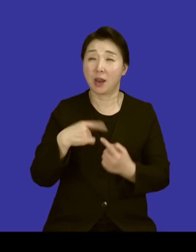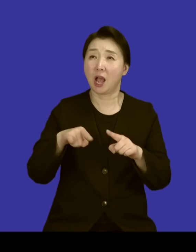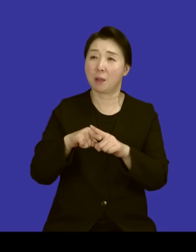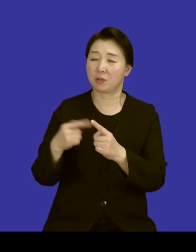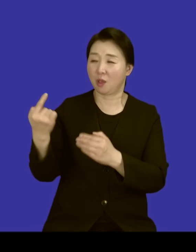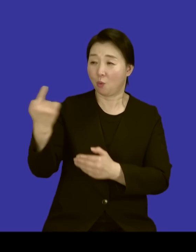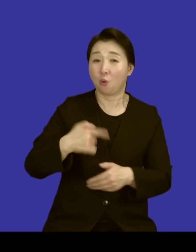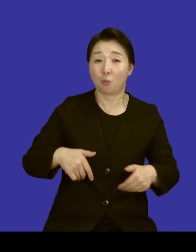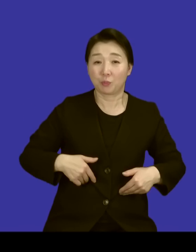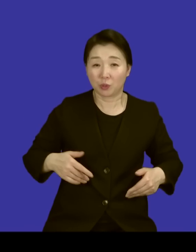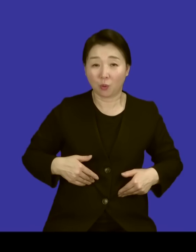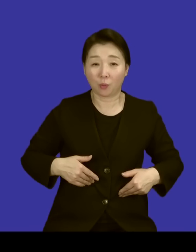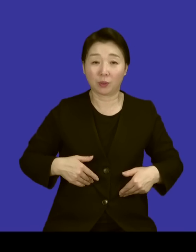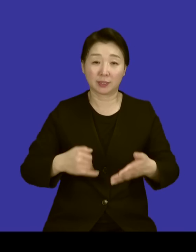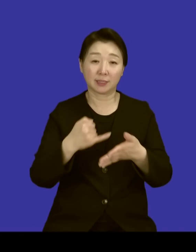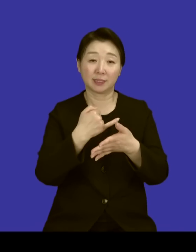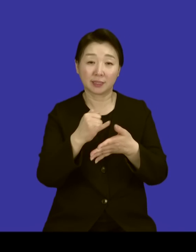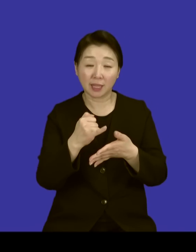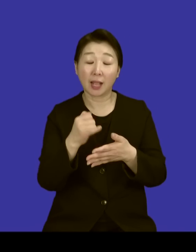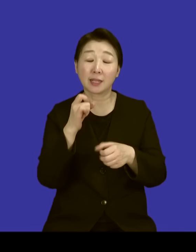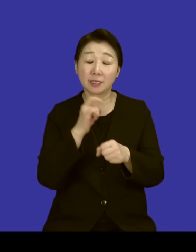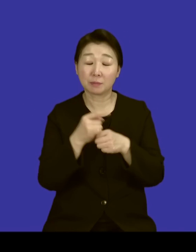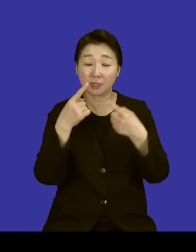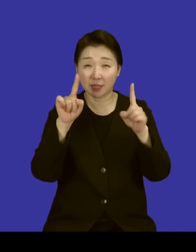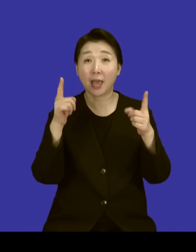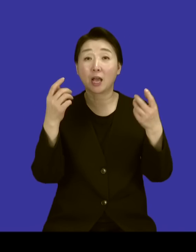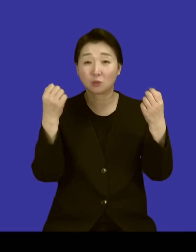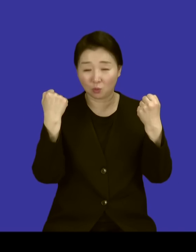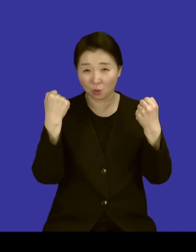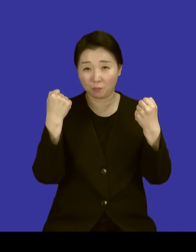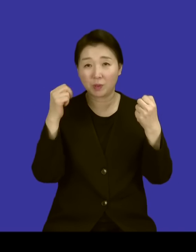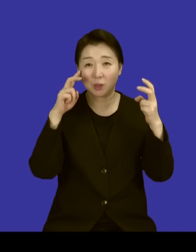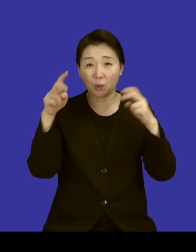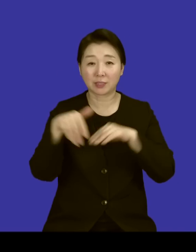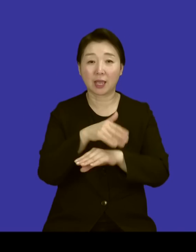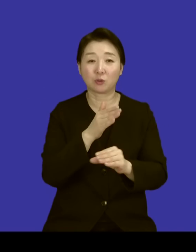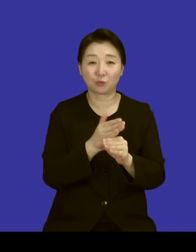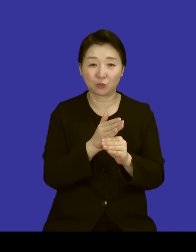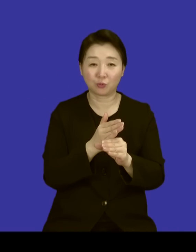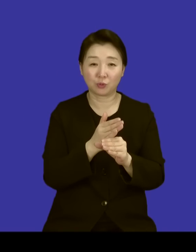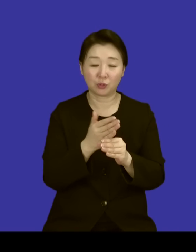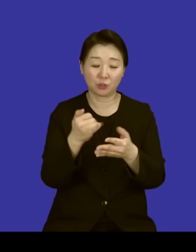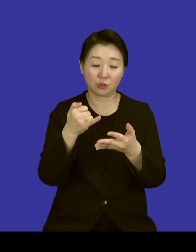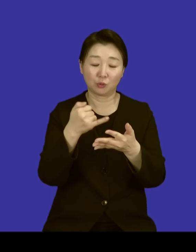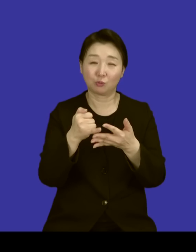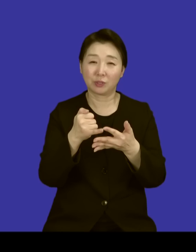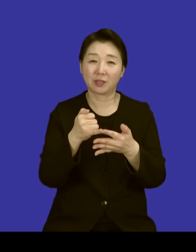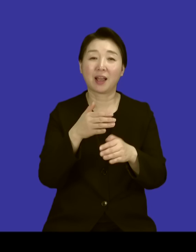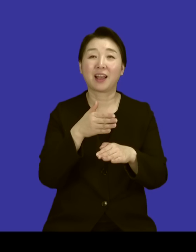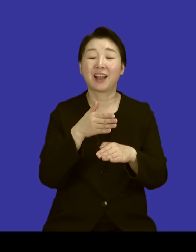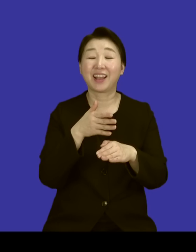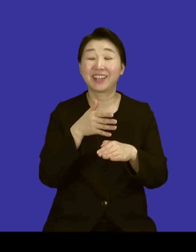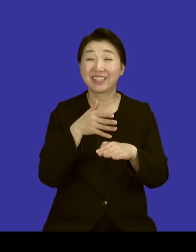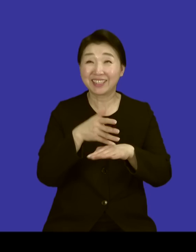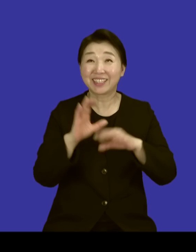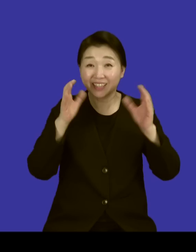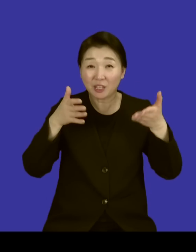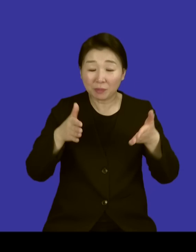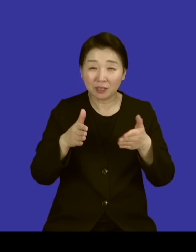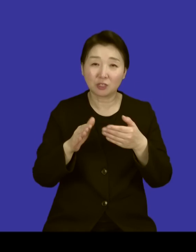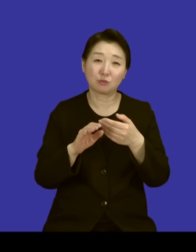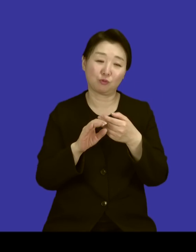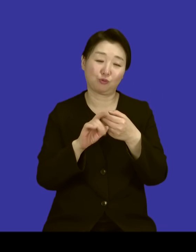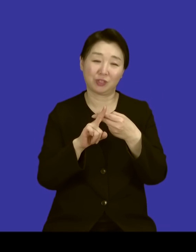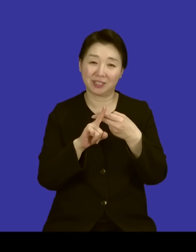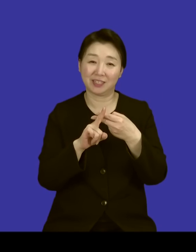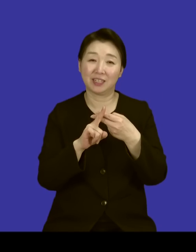돼 있어. 큰 딸은 이미 대학 졸업해서 직장 생활하고 있고, 네. 저희 둘째가 늦둥이에요. 예. 지금 중학교